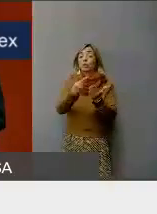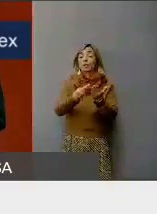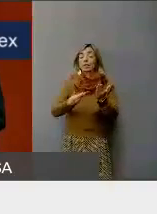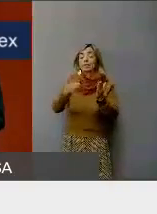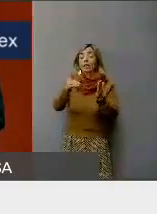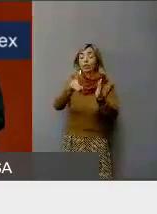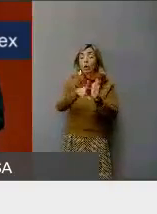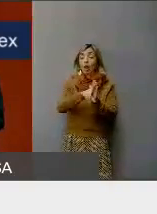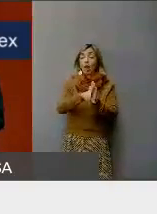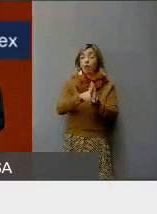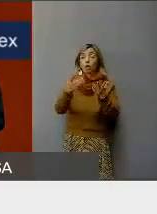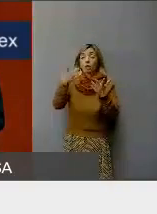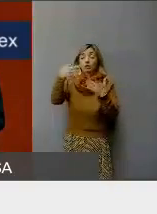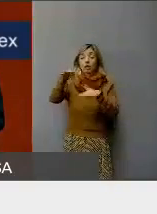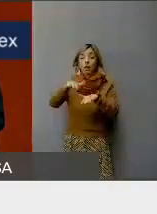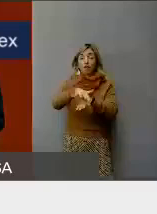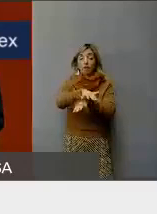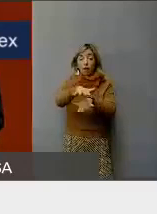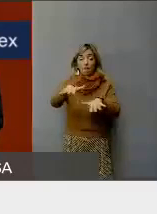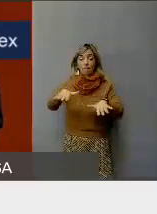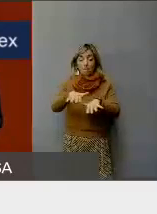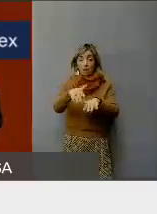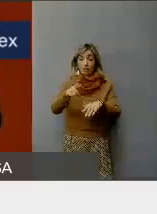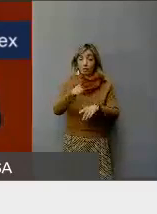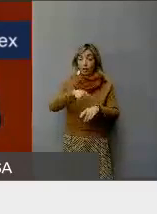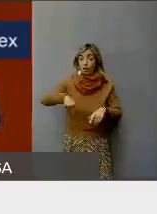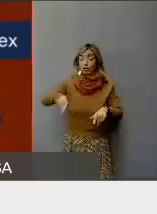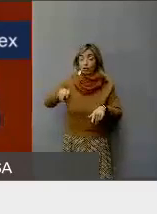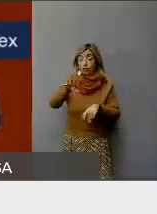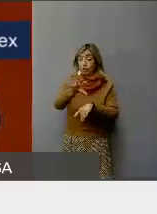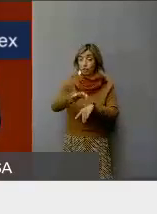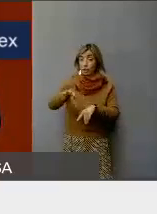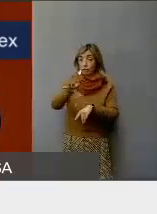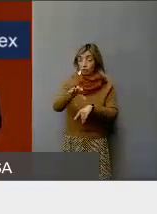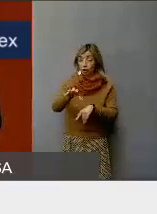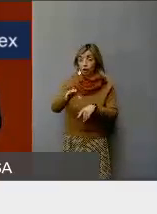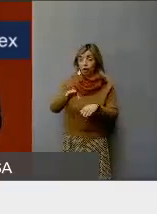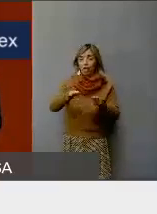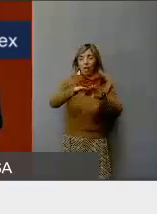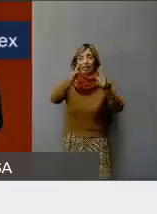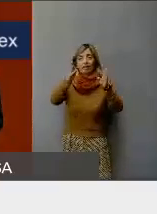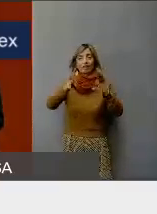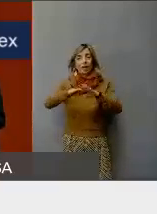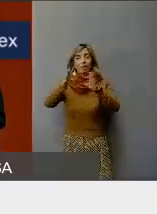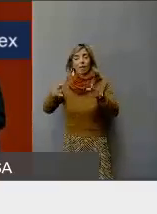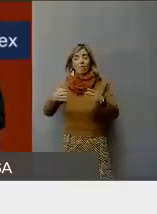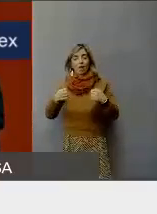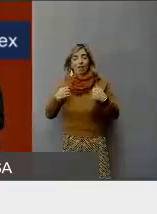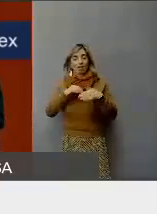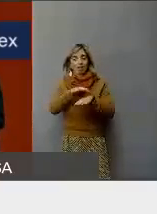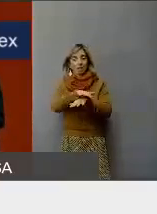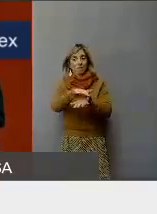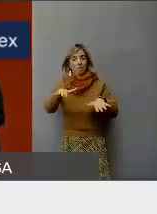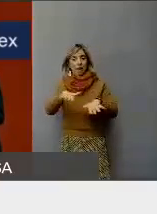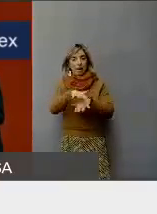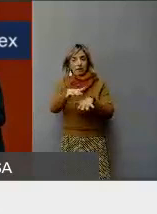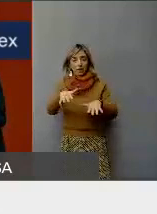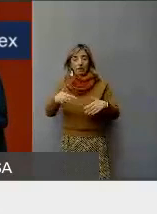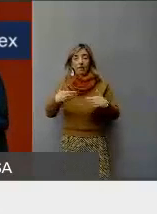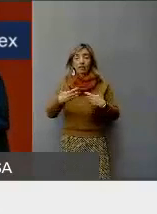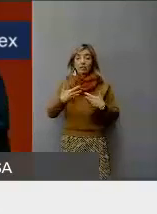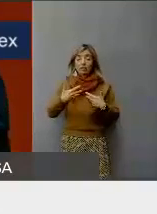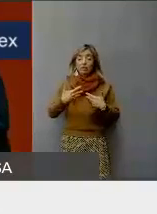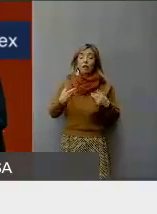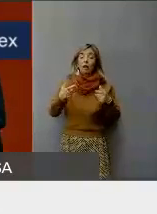nella nostra regione del 30 per cento degli stabilimenti balneari adottato le misure di plastik sostituendo piatti bicchieri di plastica con stoviglie di